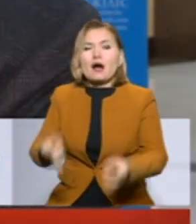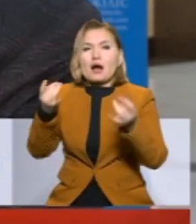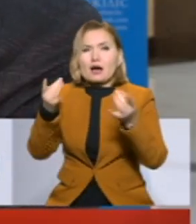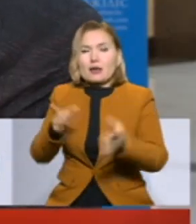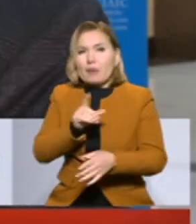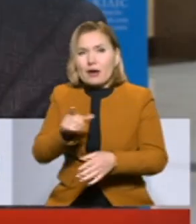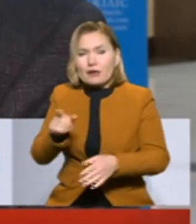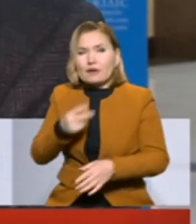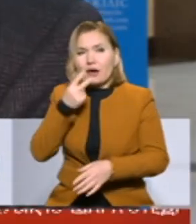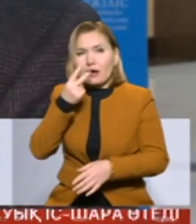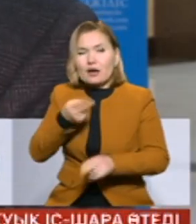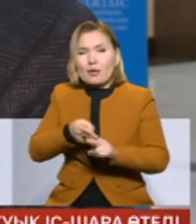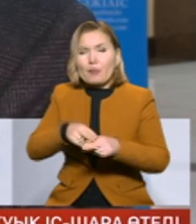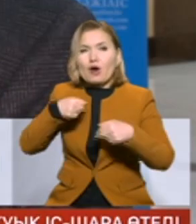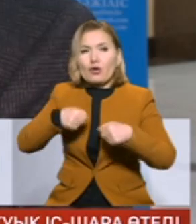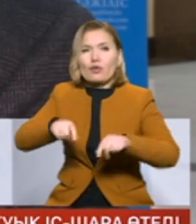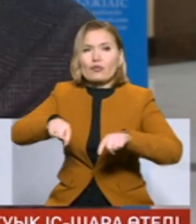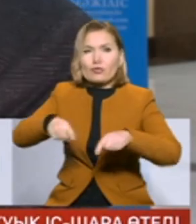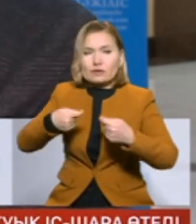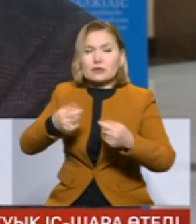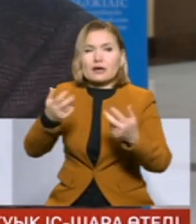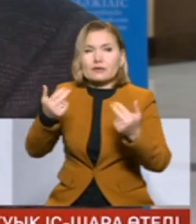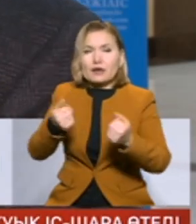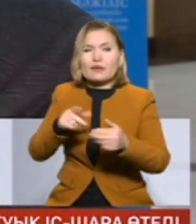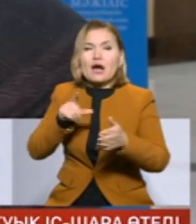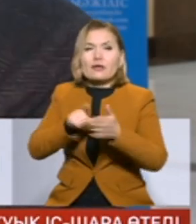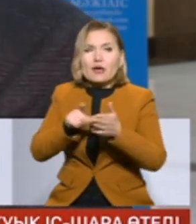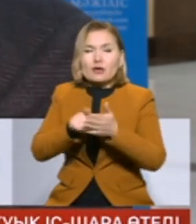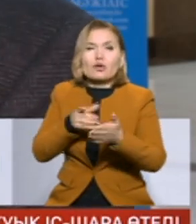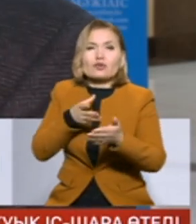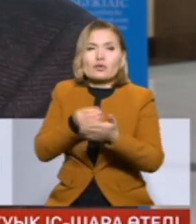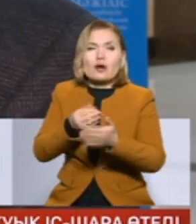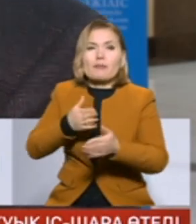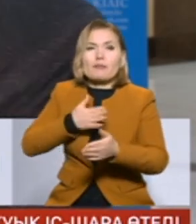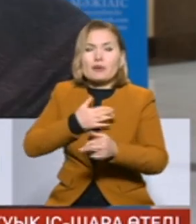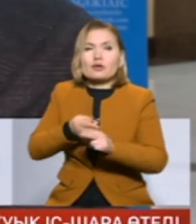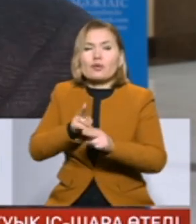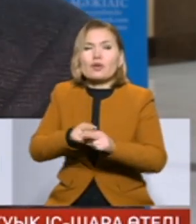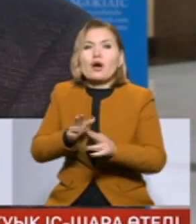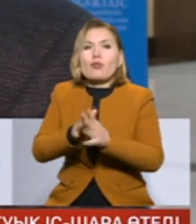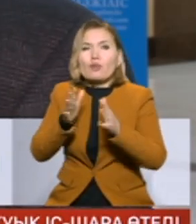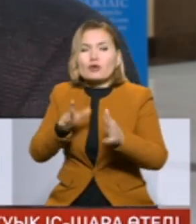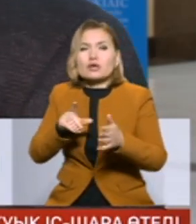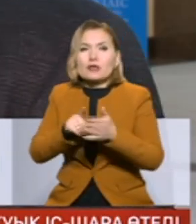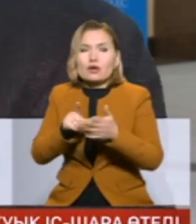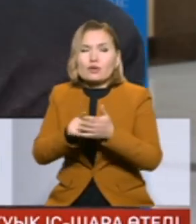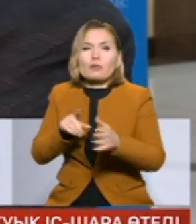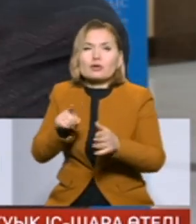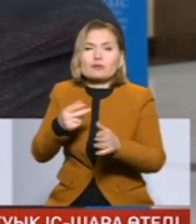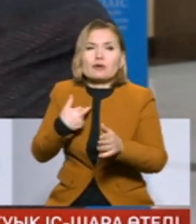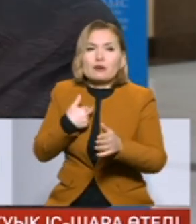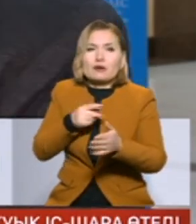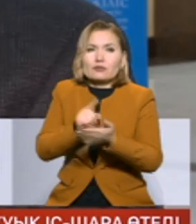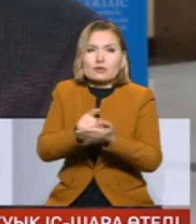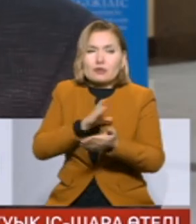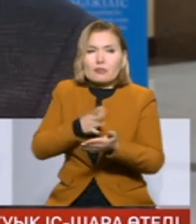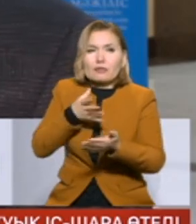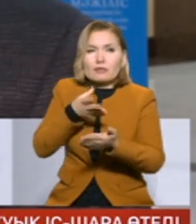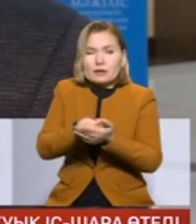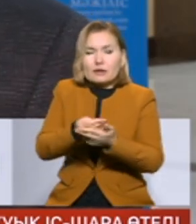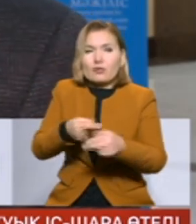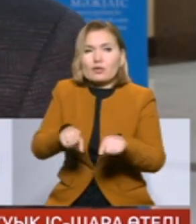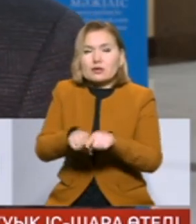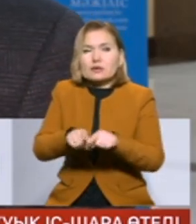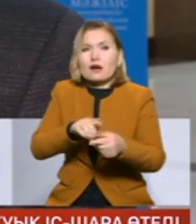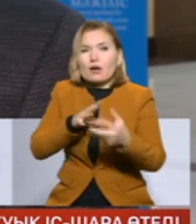отыр, оның құқығы бұзылып отырған, иә, мысалы, салық төлегенде ол айтады, неге мен салығым көп алдым, неге мен істеп отырсыңдар. Сол үшін әкімшілік